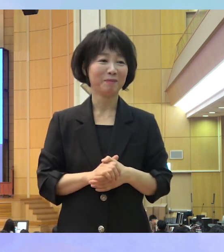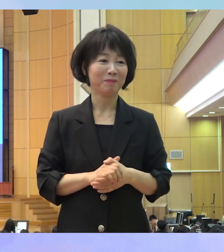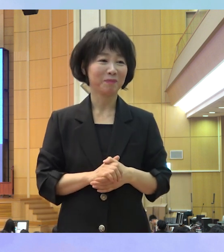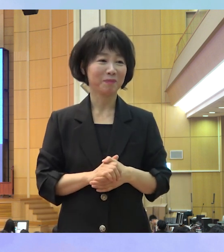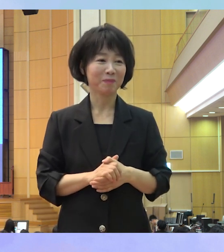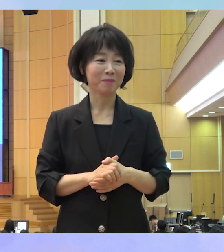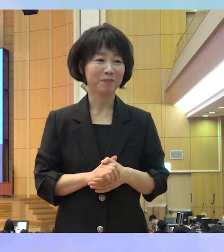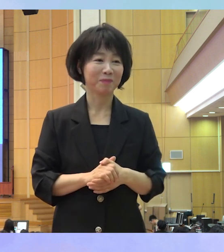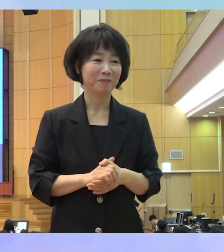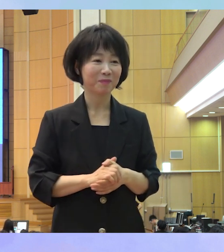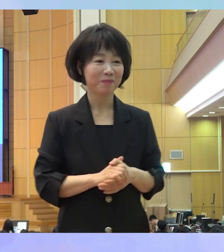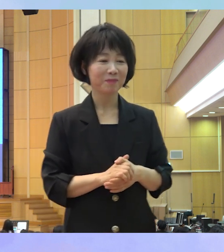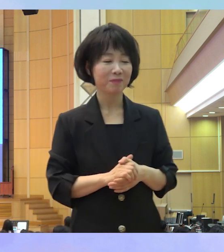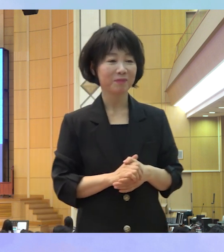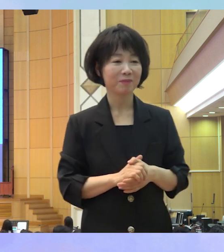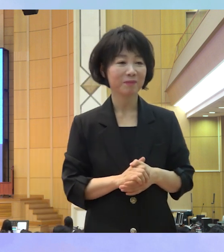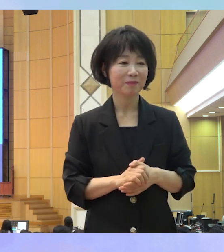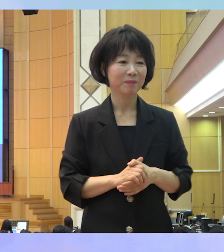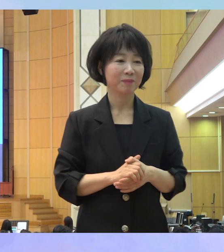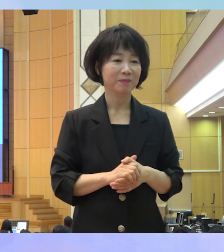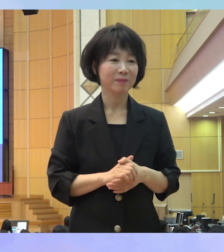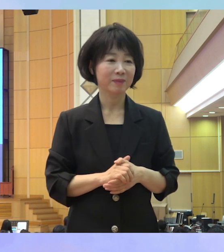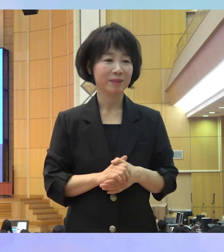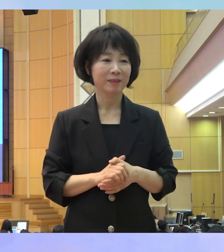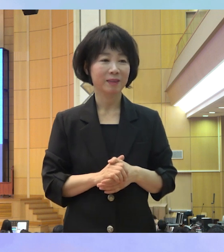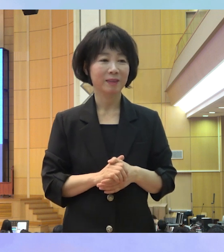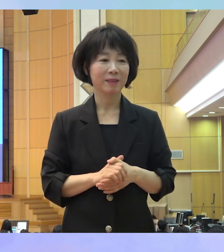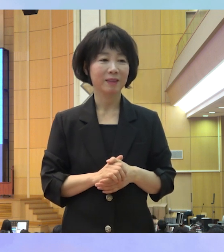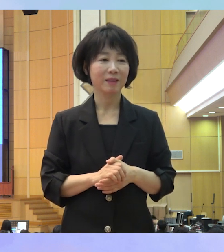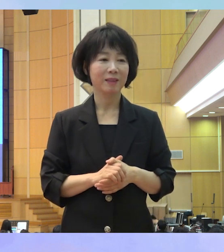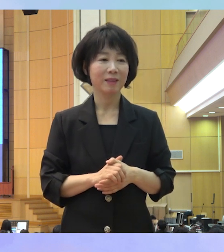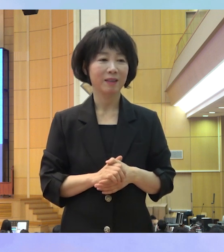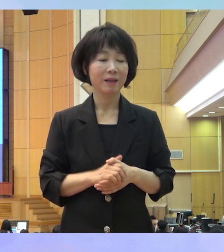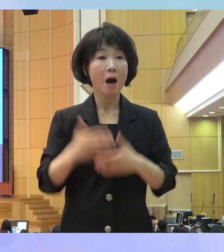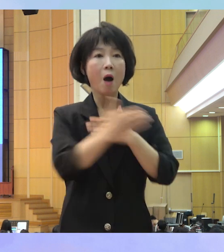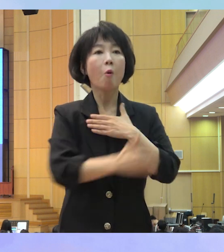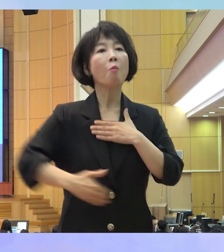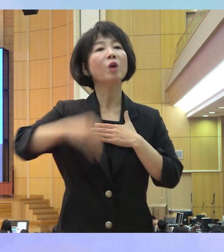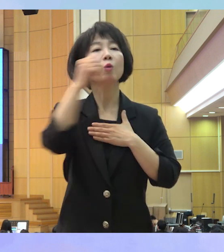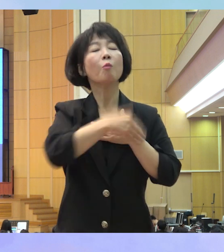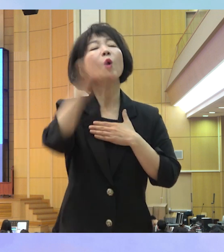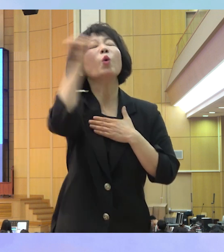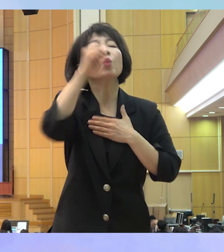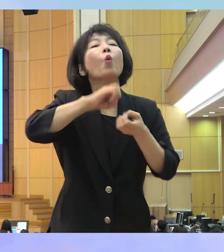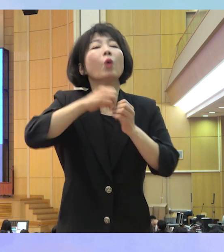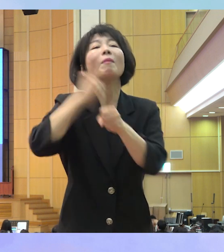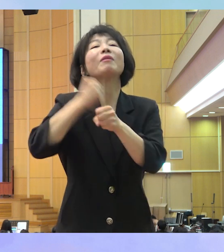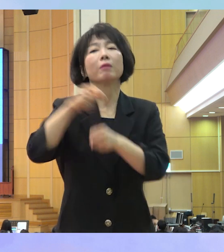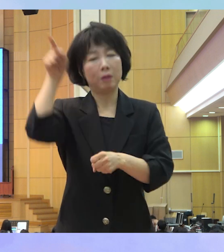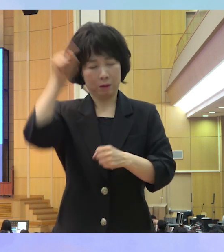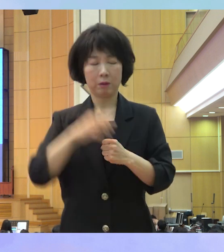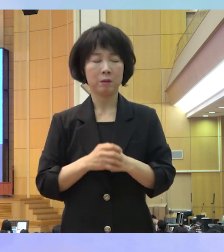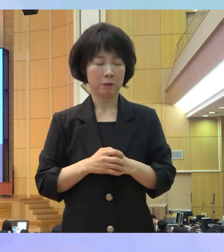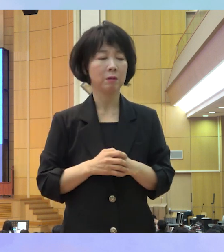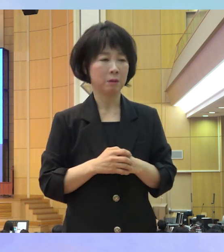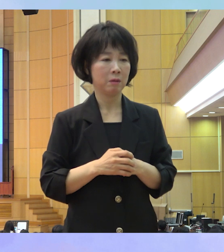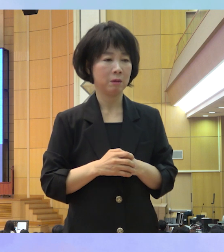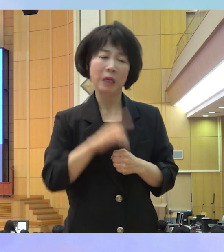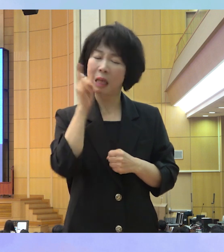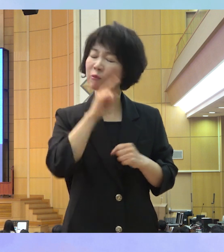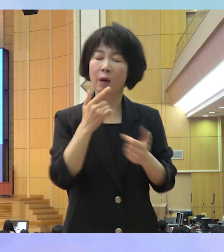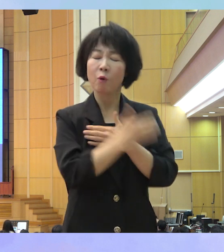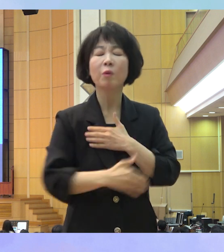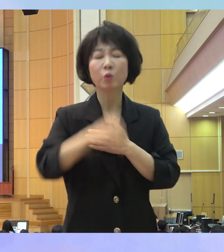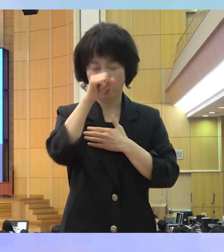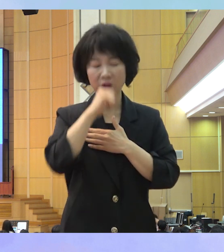알러지 있으신 분들은 그 아몬드 가루가 또 들어가서 그런 거 잘 생각하고 전도하는 데 사용하시거나 다른